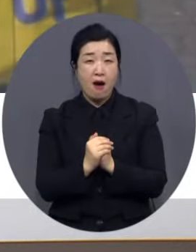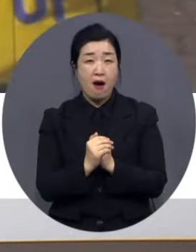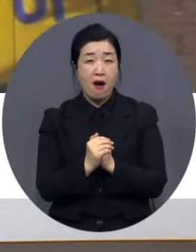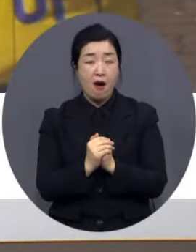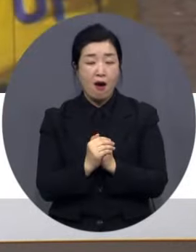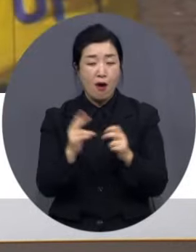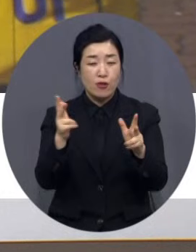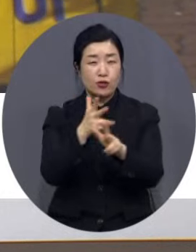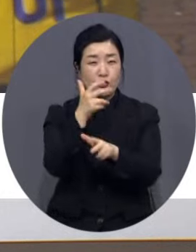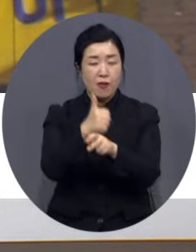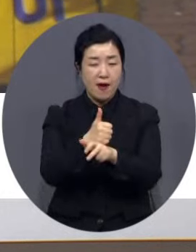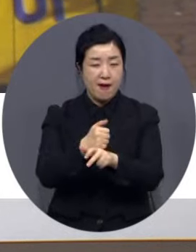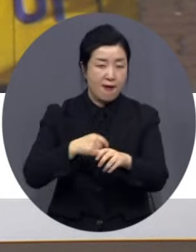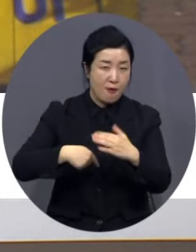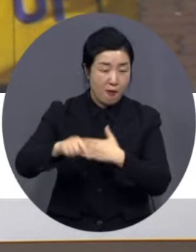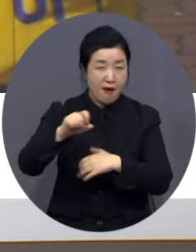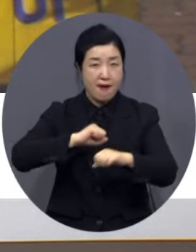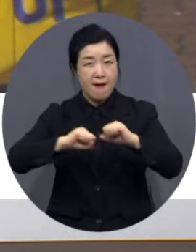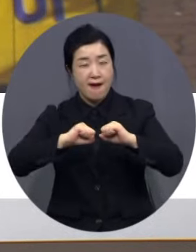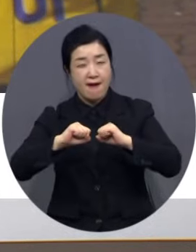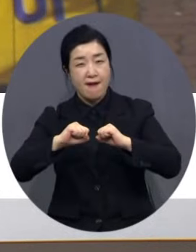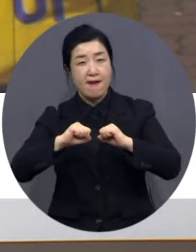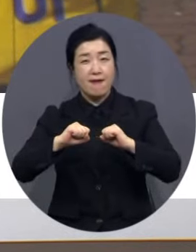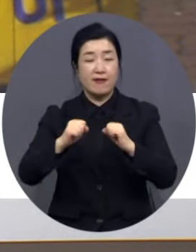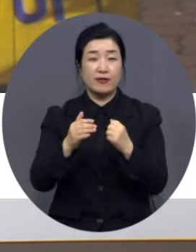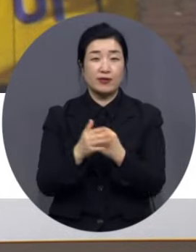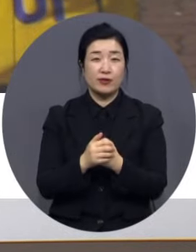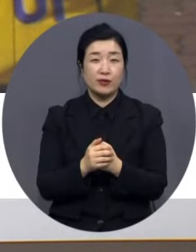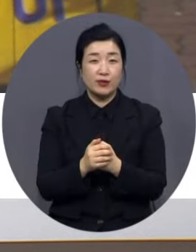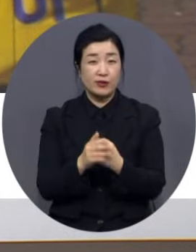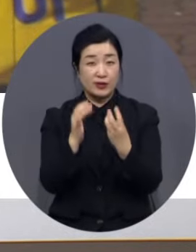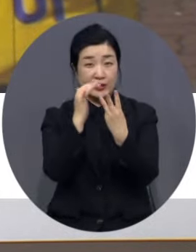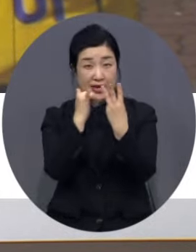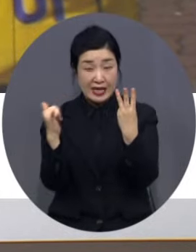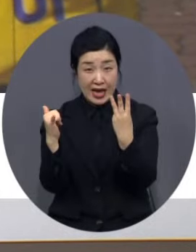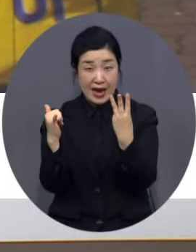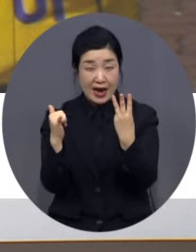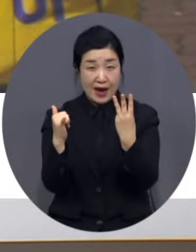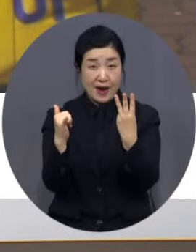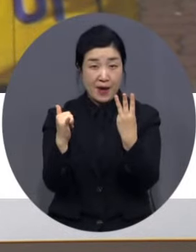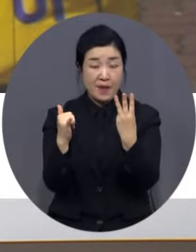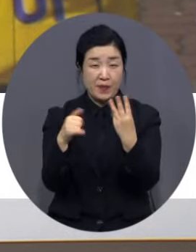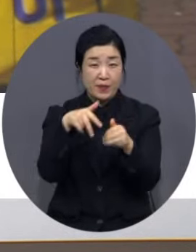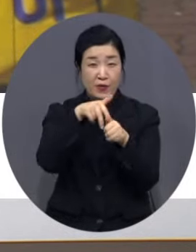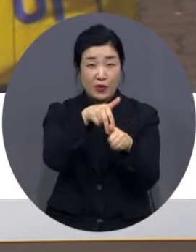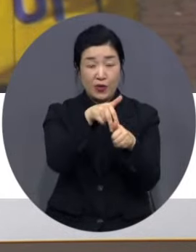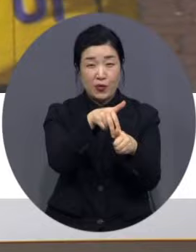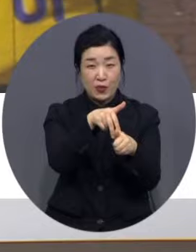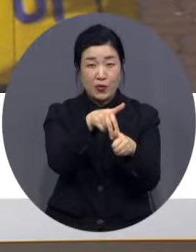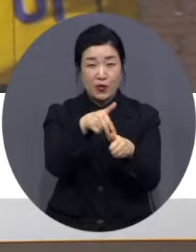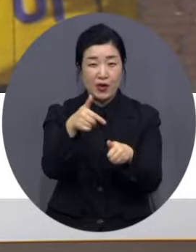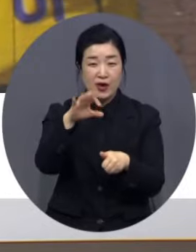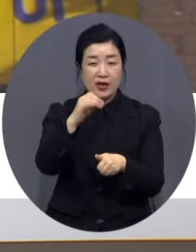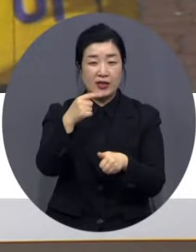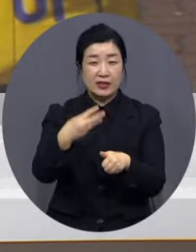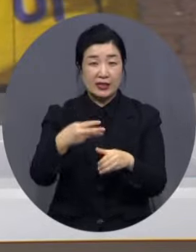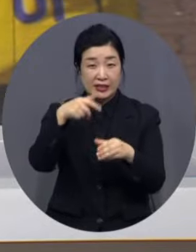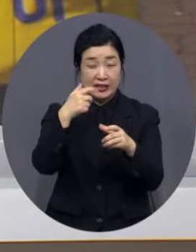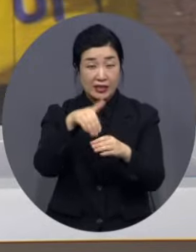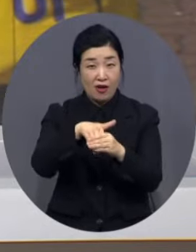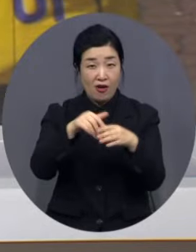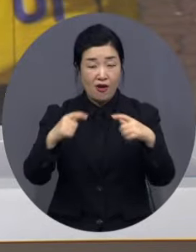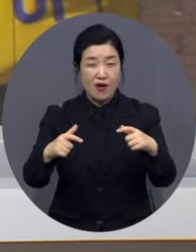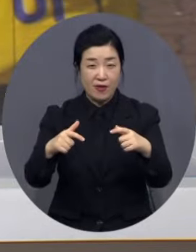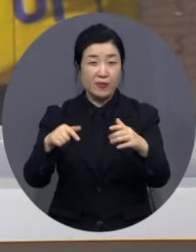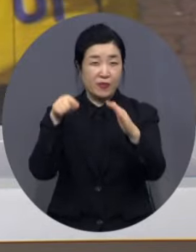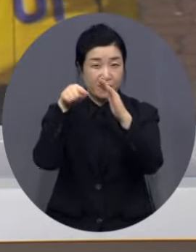앞두고 총력 유세전에 나서고 있는데요 세명이 출사표를 던진 제주시을 유세 현장을 박주현 기자가